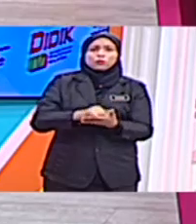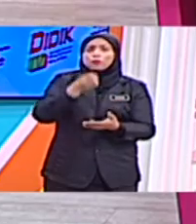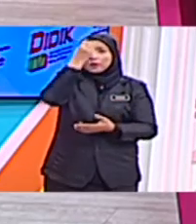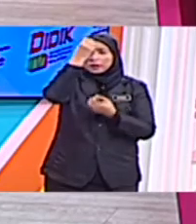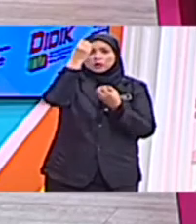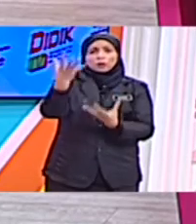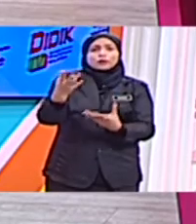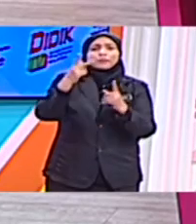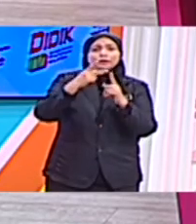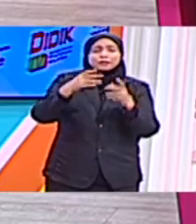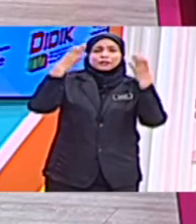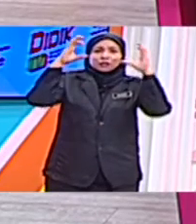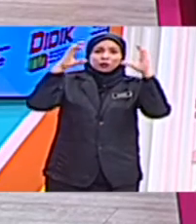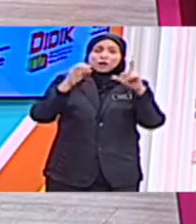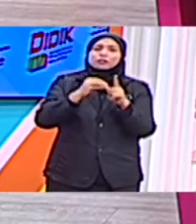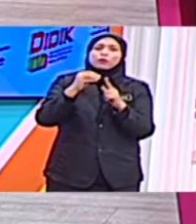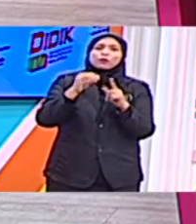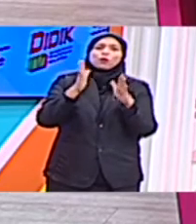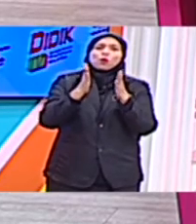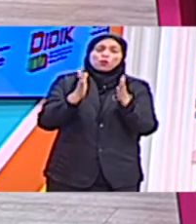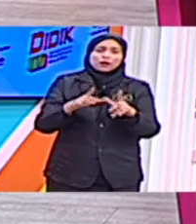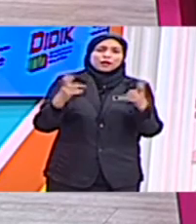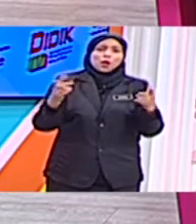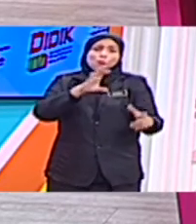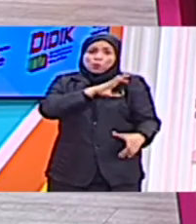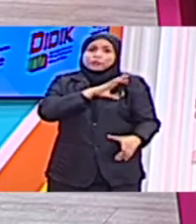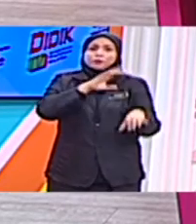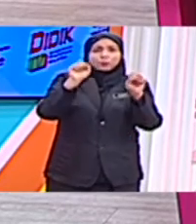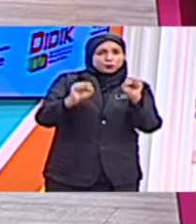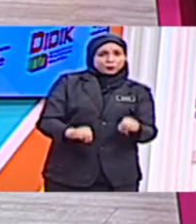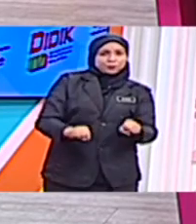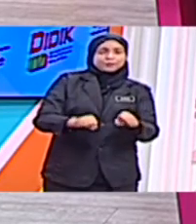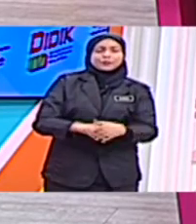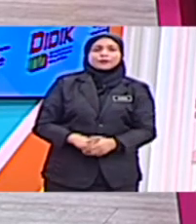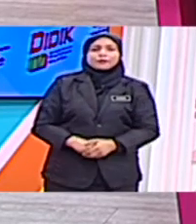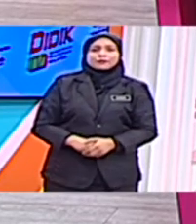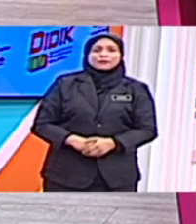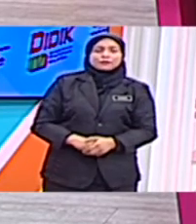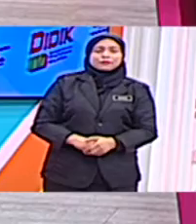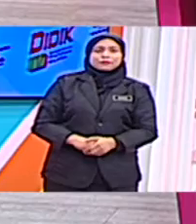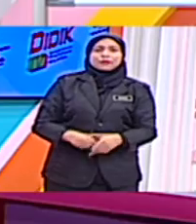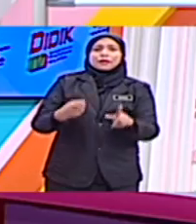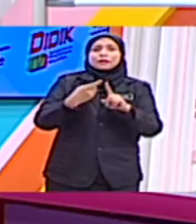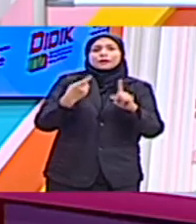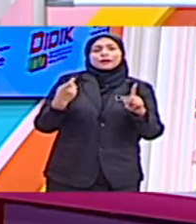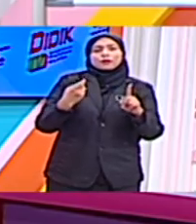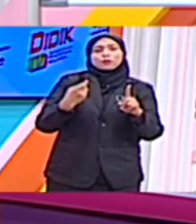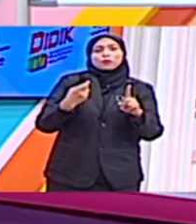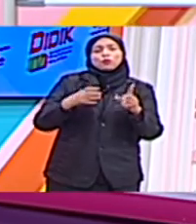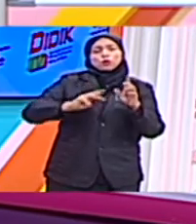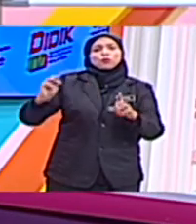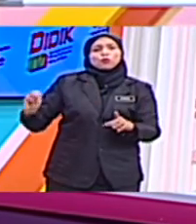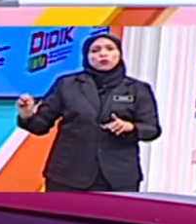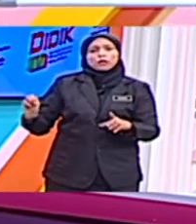cikgu ataupun pada orang dewasa lain ataupun pada polis. Okey, lagi satu, murid-murid terutamanya ya, murid-murid dari yang berkeperluan khas kan, kadang-kadang